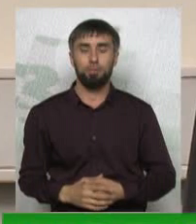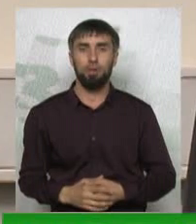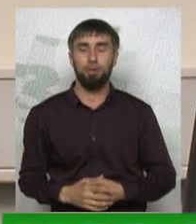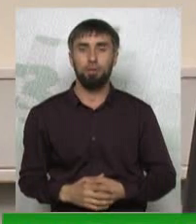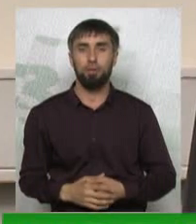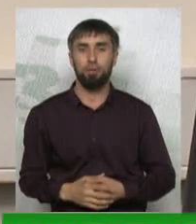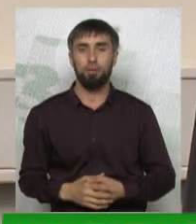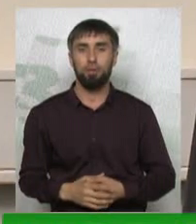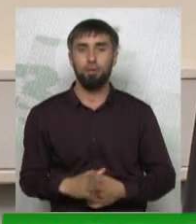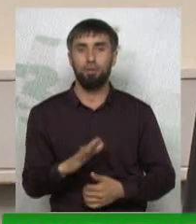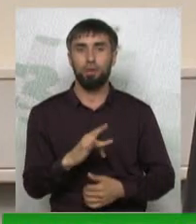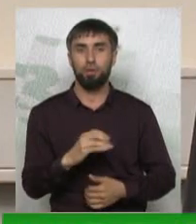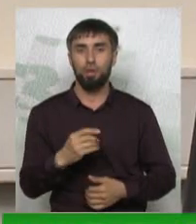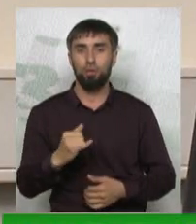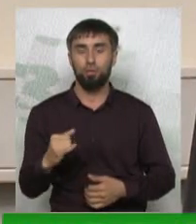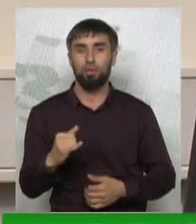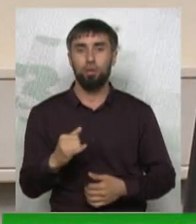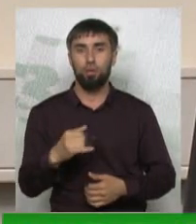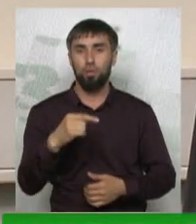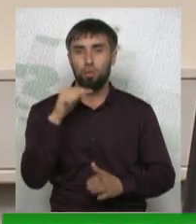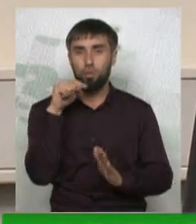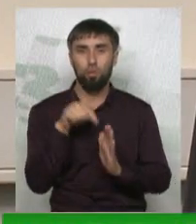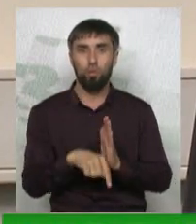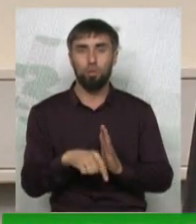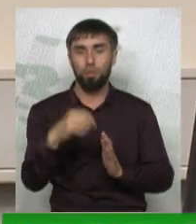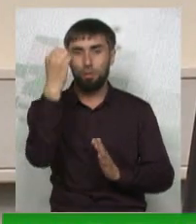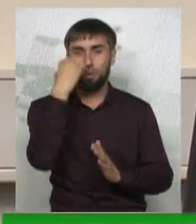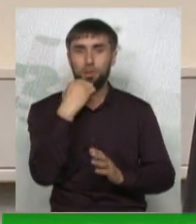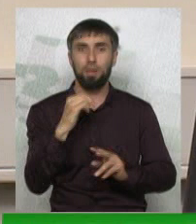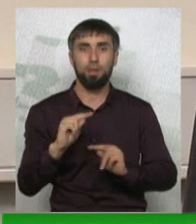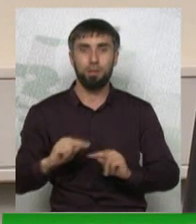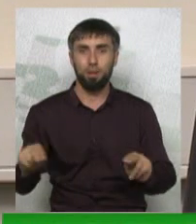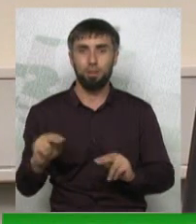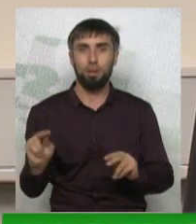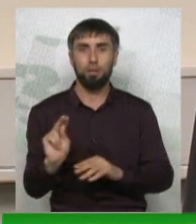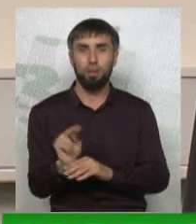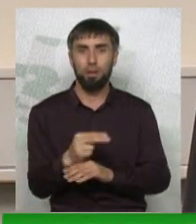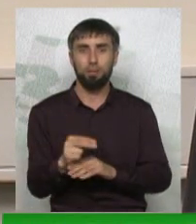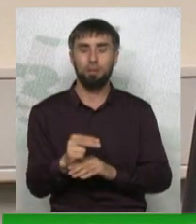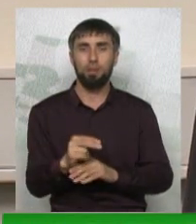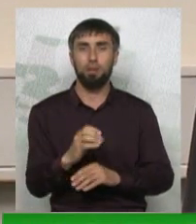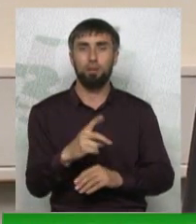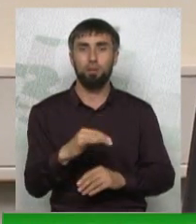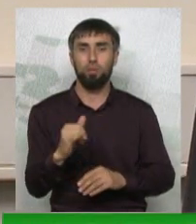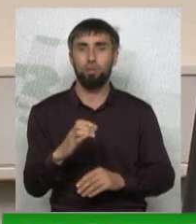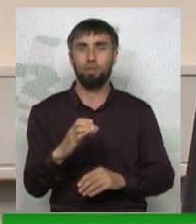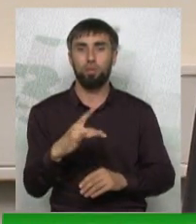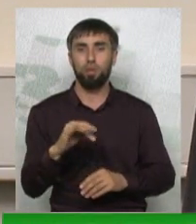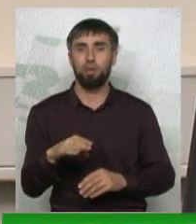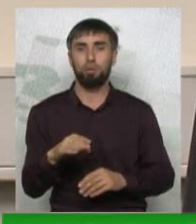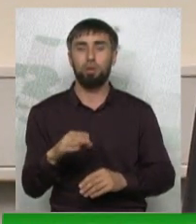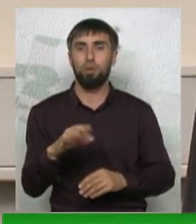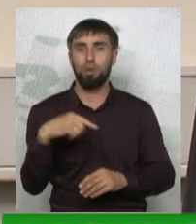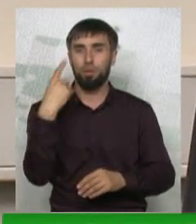выражаю глубокую благодарность своему педагогу, наставнику, учителю Евлоевой Саудат Нурадиновне. Я от